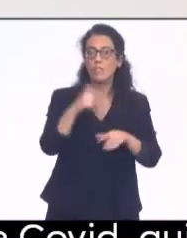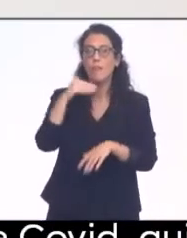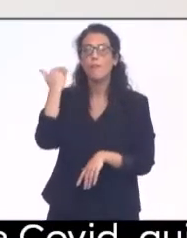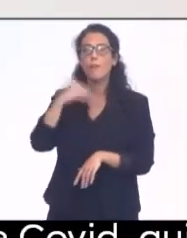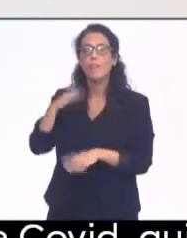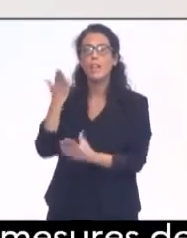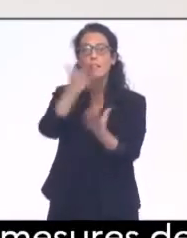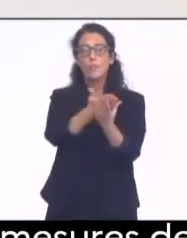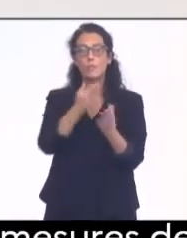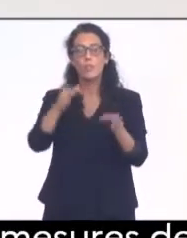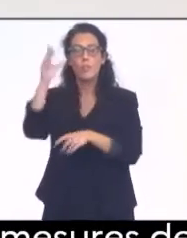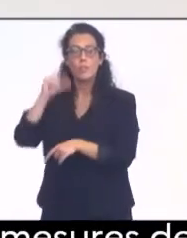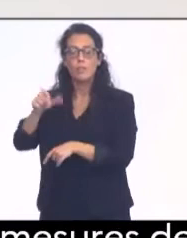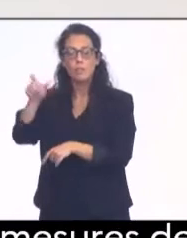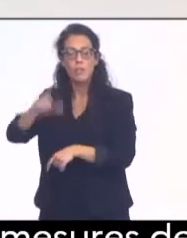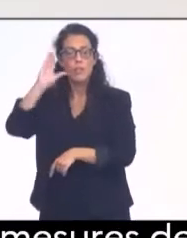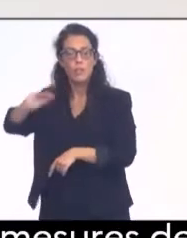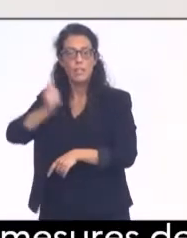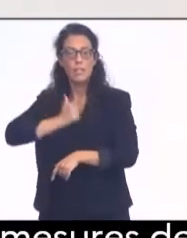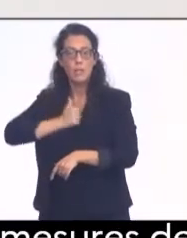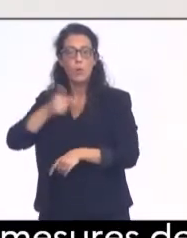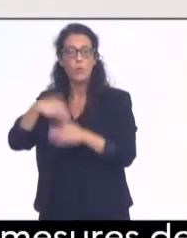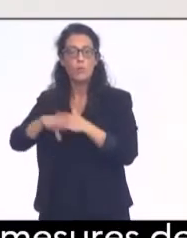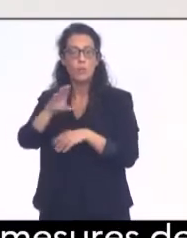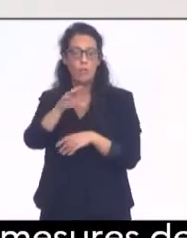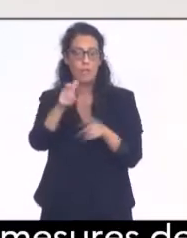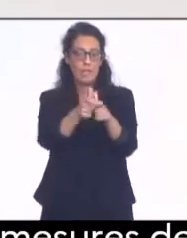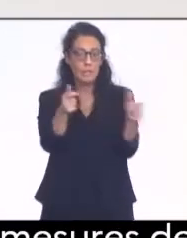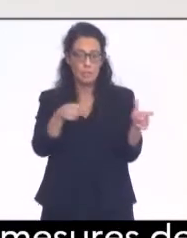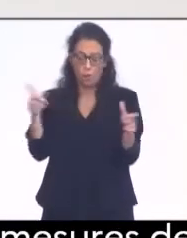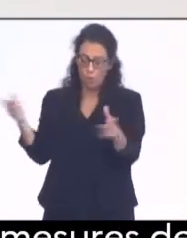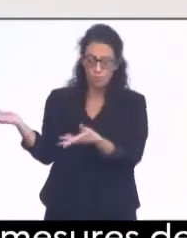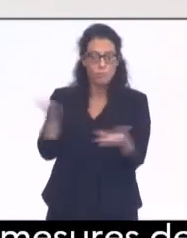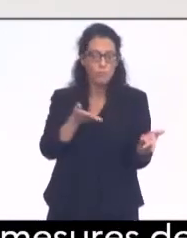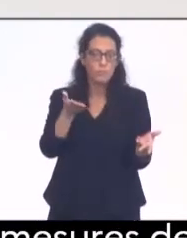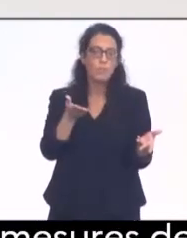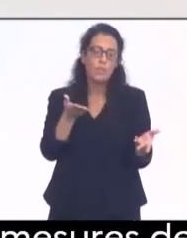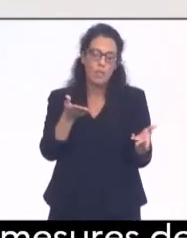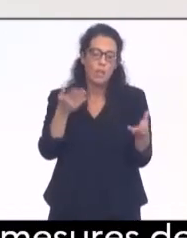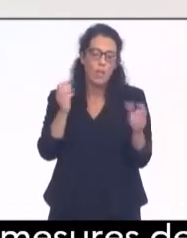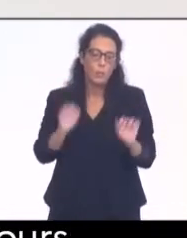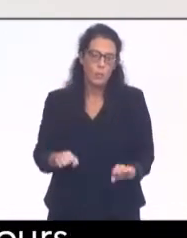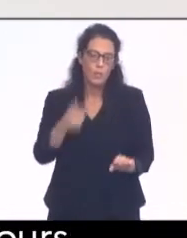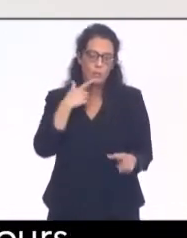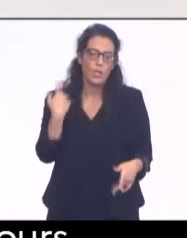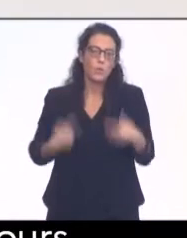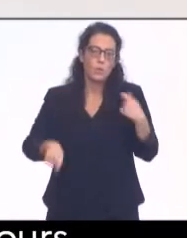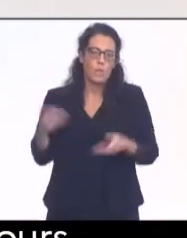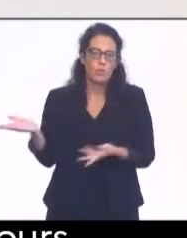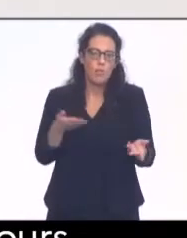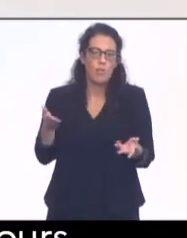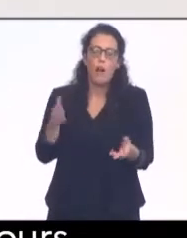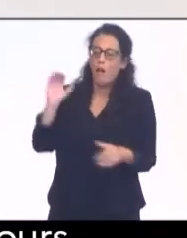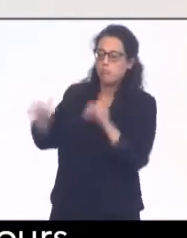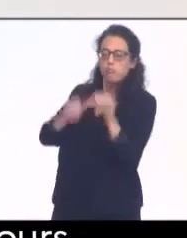professionnels libéraux au sein des ESMS, qui permettraient une vraie souplesse, et c'est demandé par les associations gestionnaires, de pouvoir faire appel à des libéraux